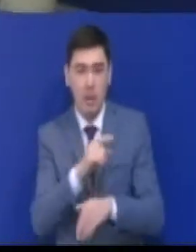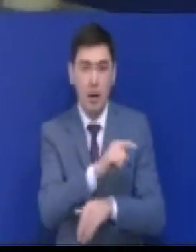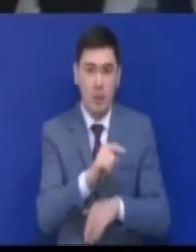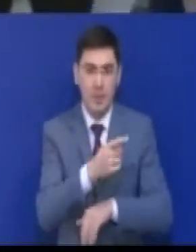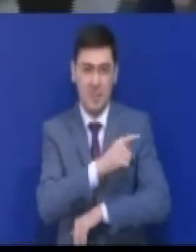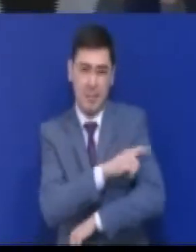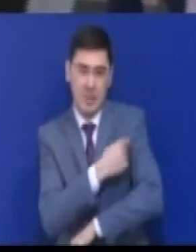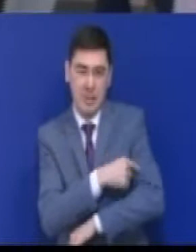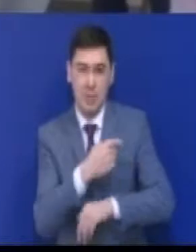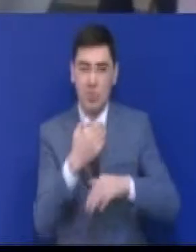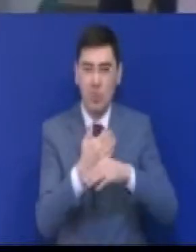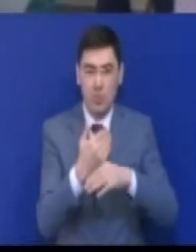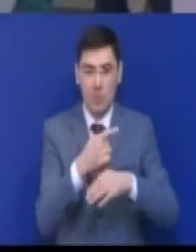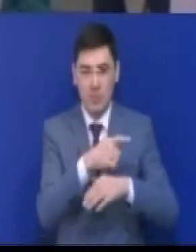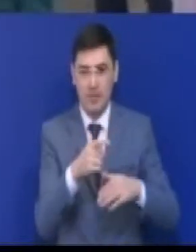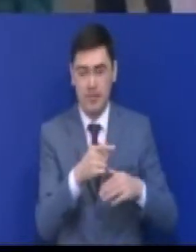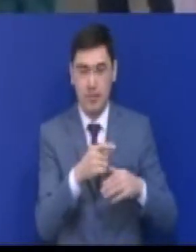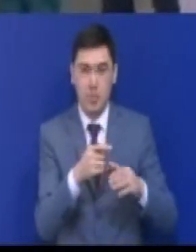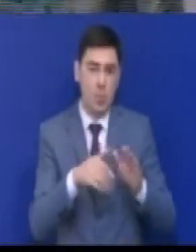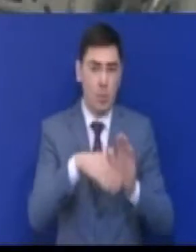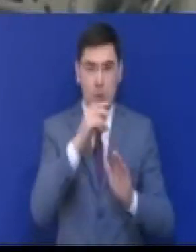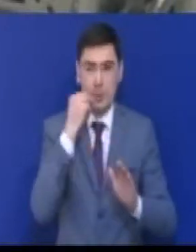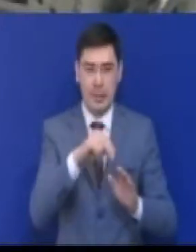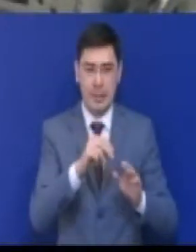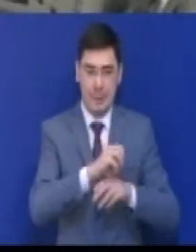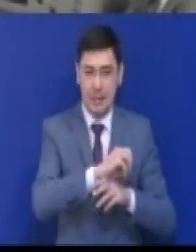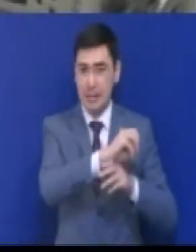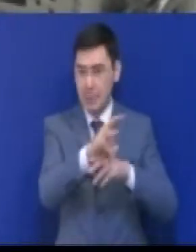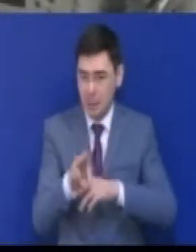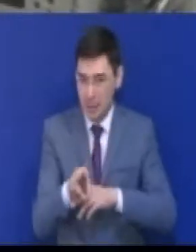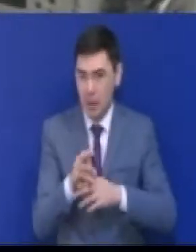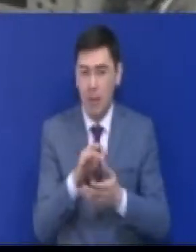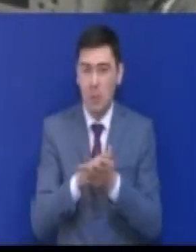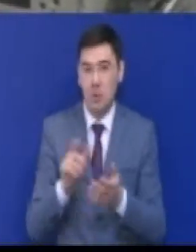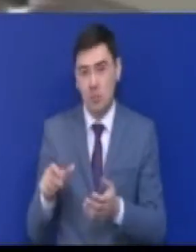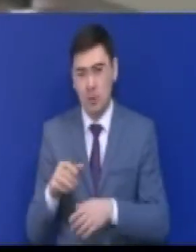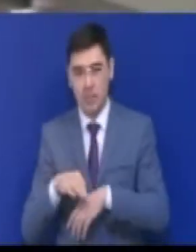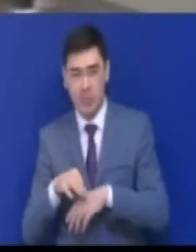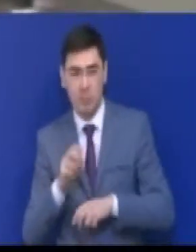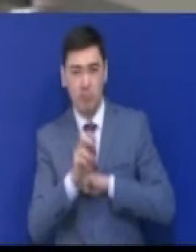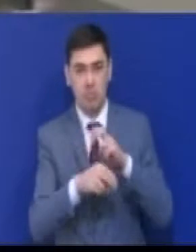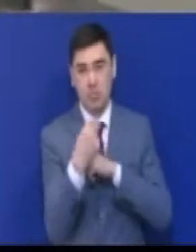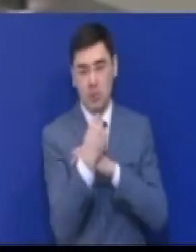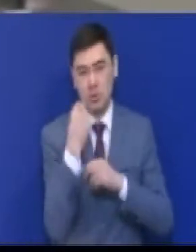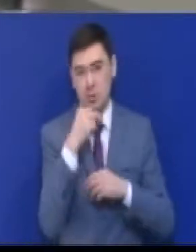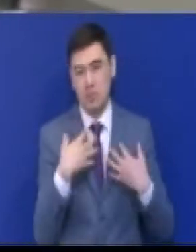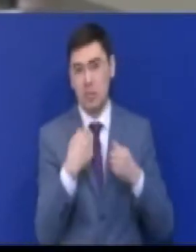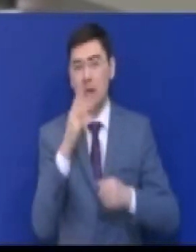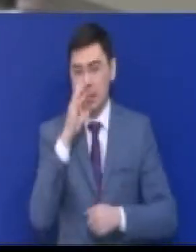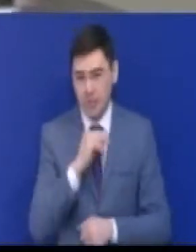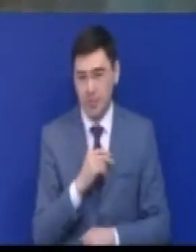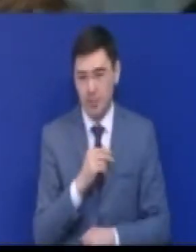мамандандырылған медициналық көмекпен қамтылып, өзге елдермен қалаларда науқастардың келуіне мүмкіндік береді. Делегация